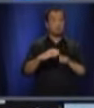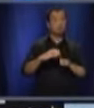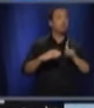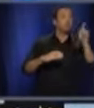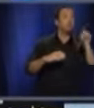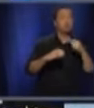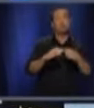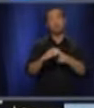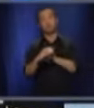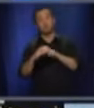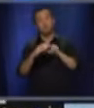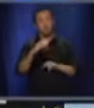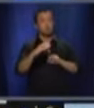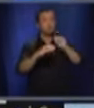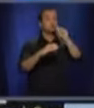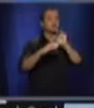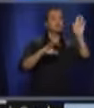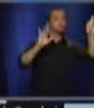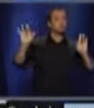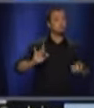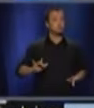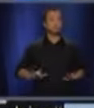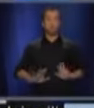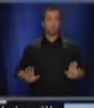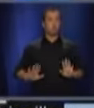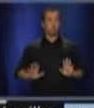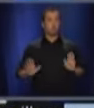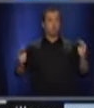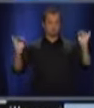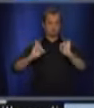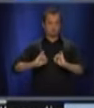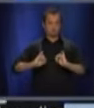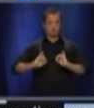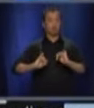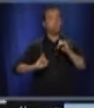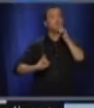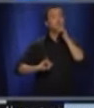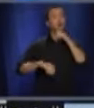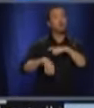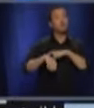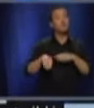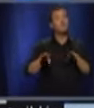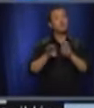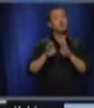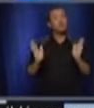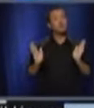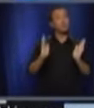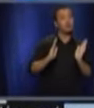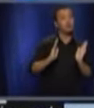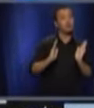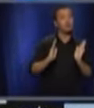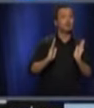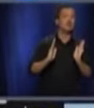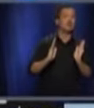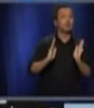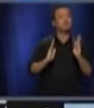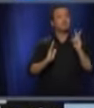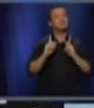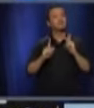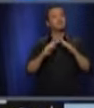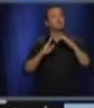sont jaunes. Et puis notamment, là, maintenant, il y a des restrictions additionnelles sur l'heure de fermeture des bars et des choses comme ça, sur le nombre de personnes qui peuvent se regrouper dans un domicile.